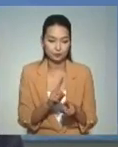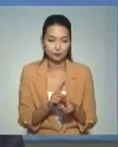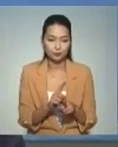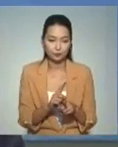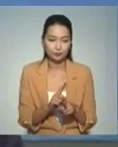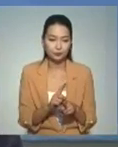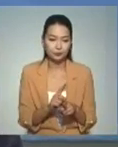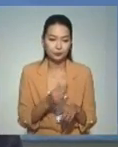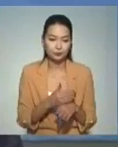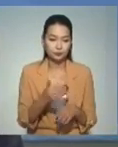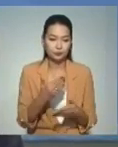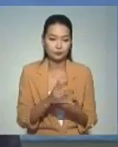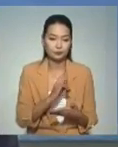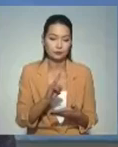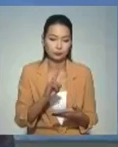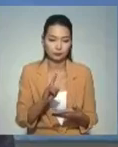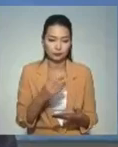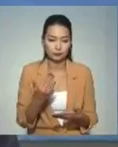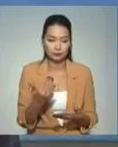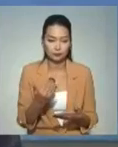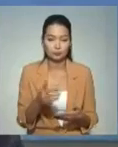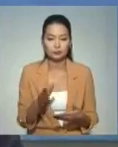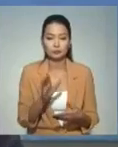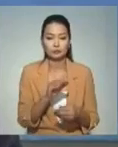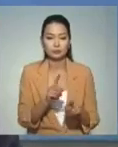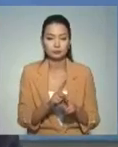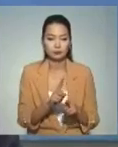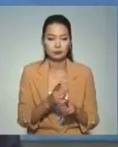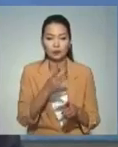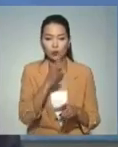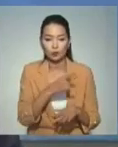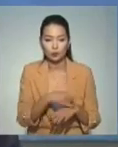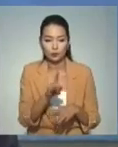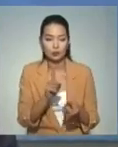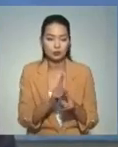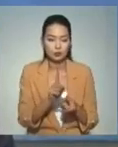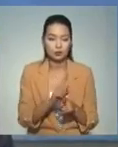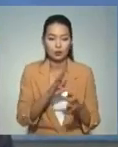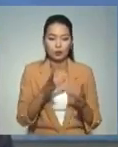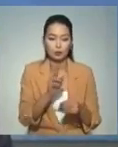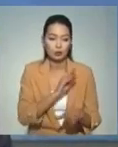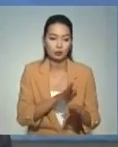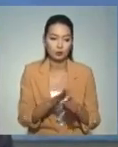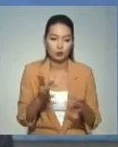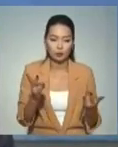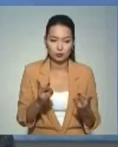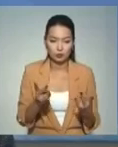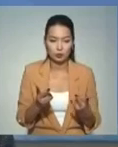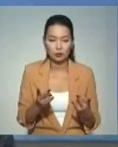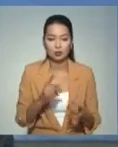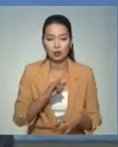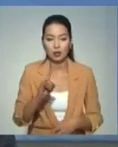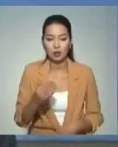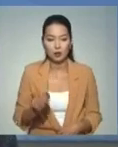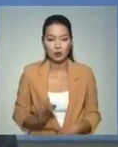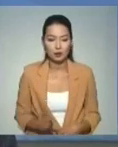ұсынылмаса, авиакомпания қатысты тиісті шаралар қабылданады. Қазақстан Республикасының заңнамасына сәйкес рейс